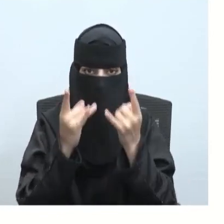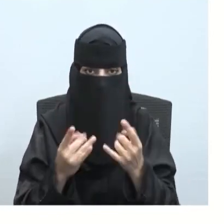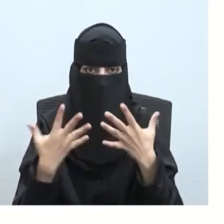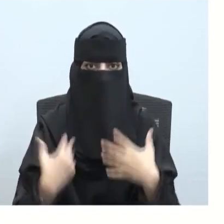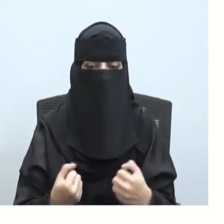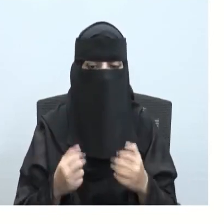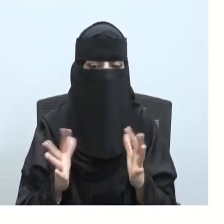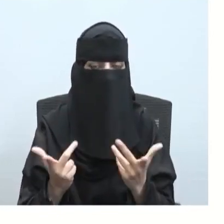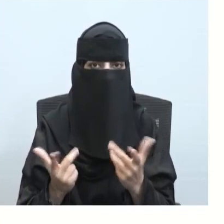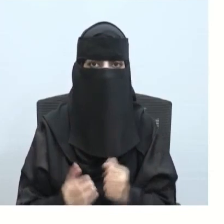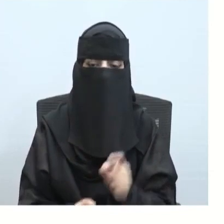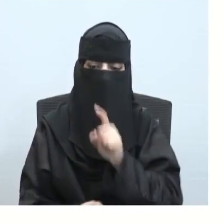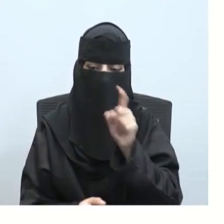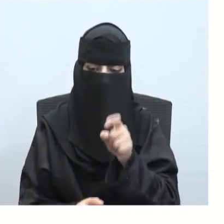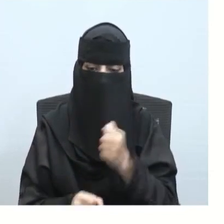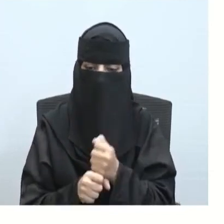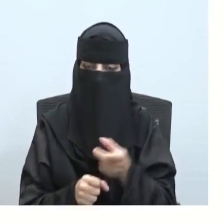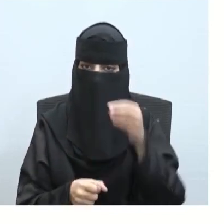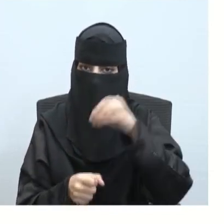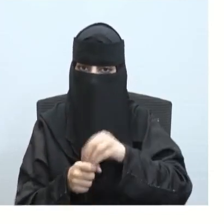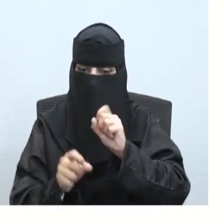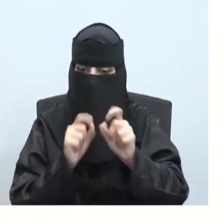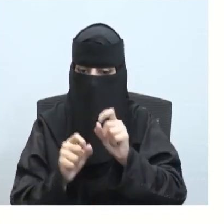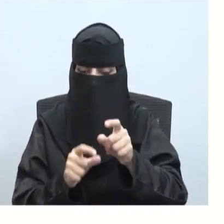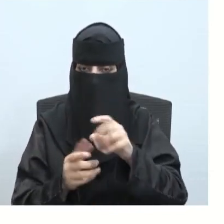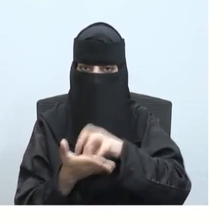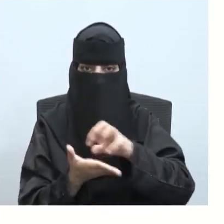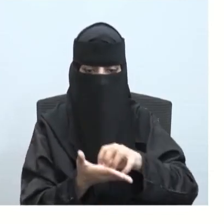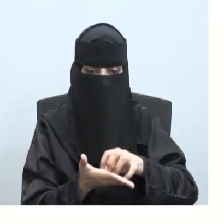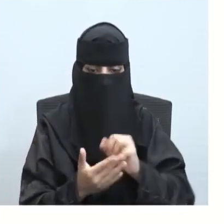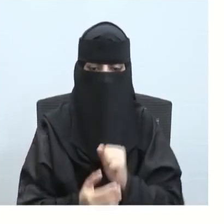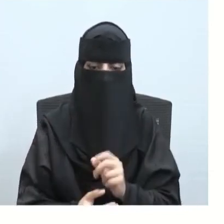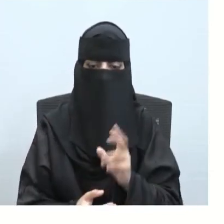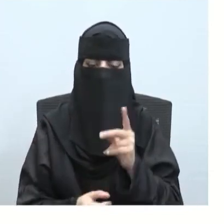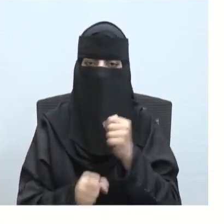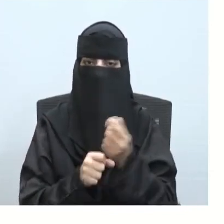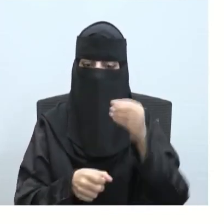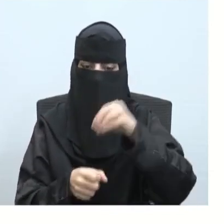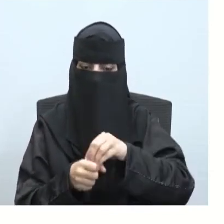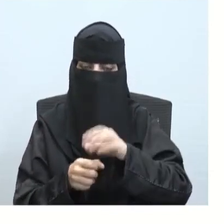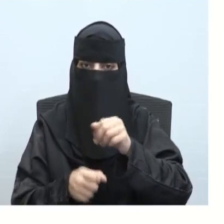والسلامة؟ يمكن أولاً توظيف إنترنت الأشياء أو